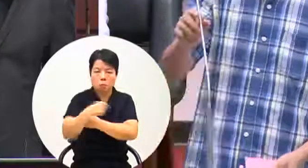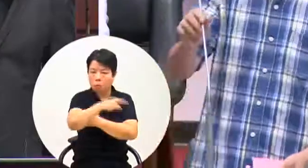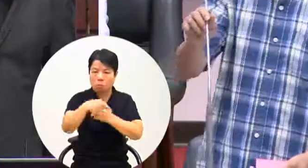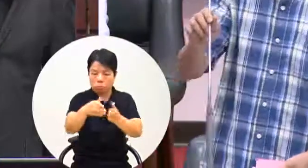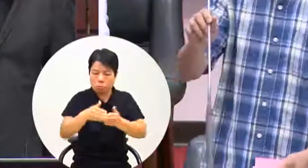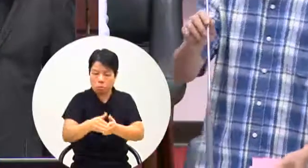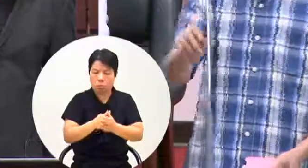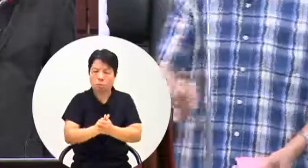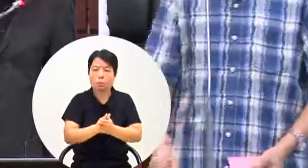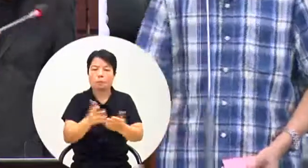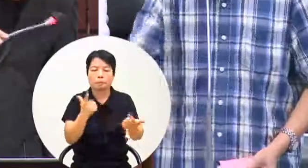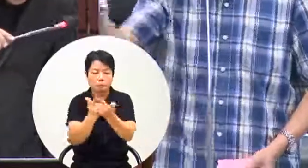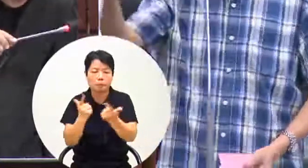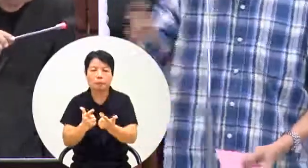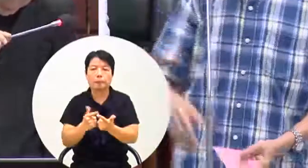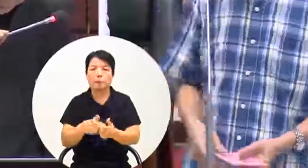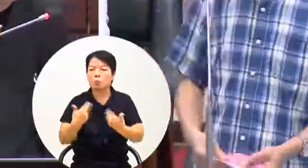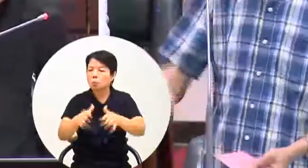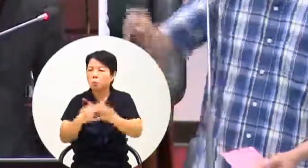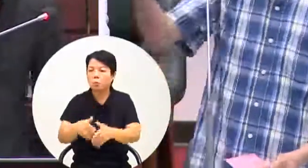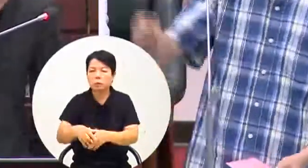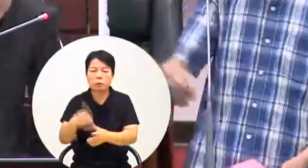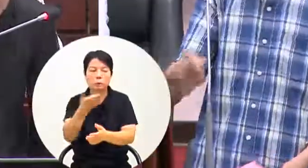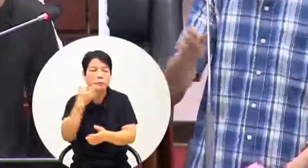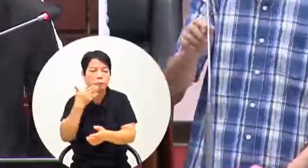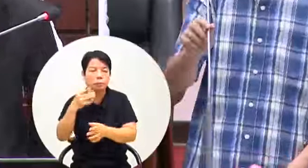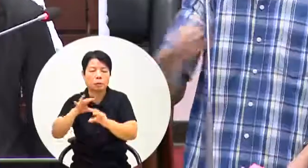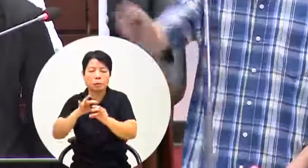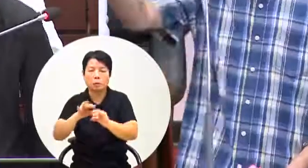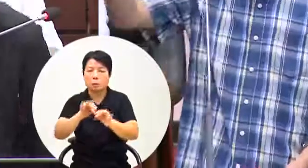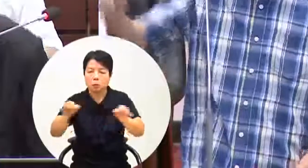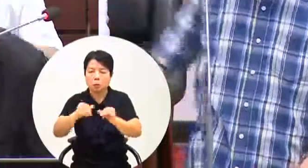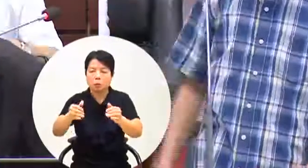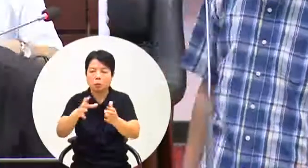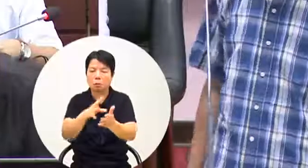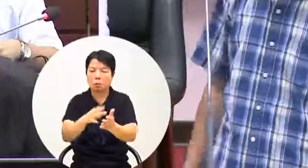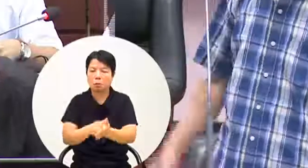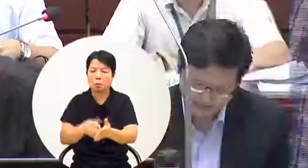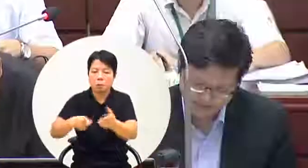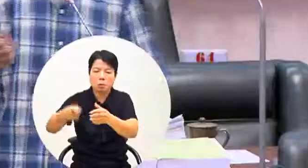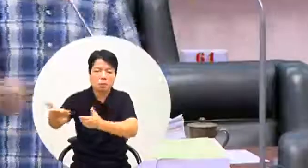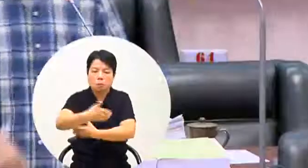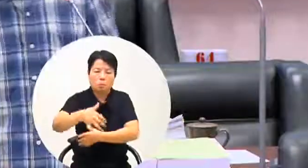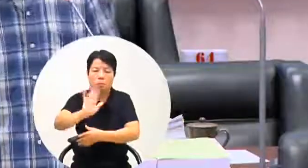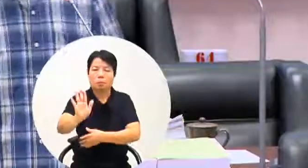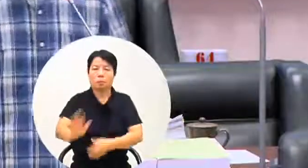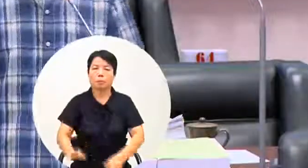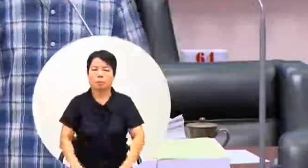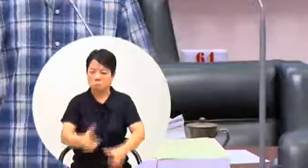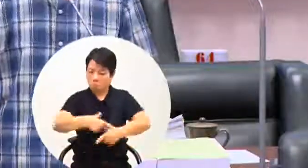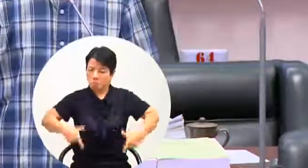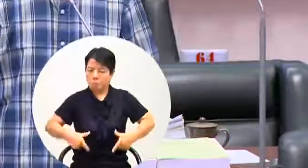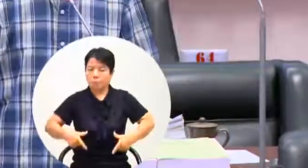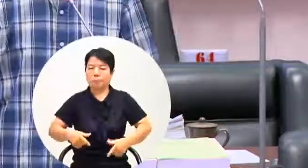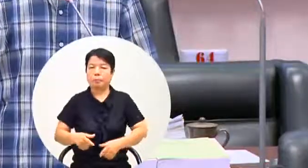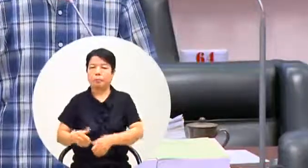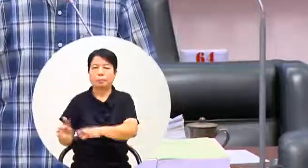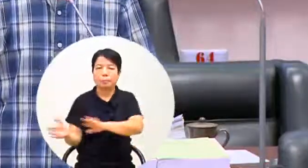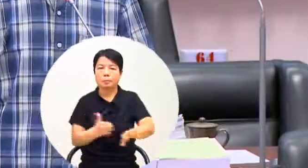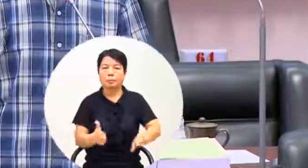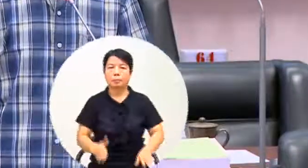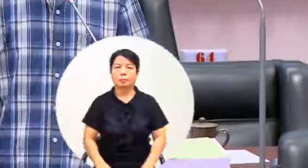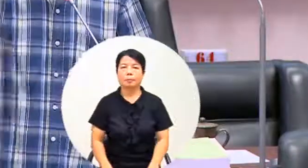乱碰人家，好不好？主委，我就拜托有 gas 一点哈。好，谢谢。第二个案， 周议员，那